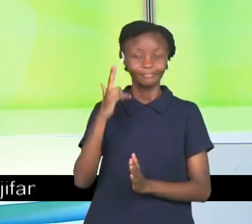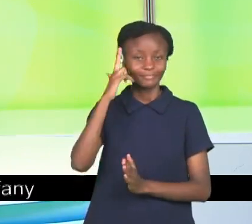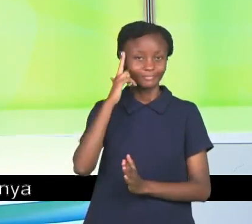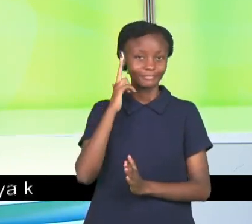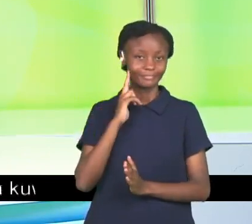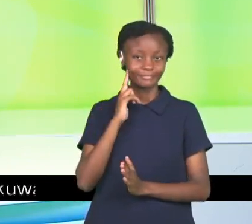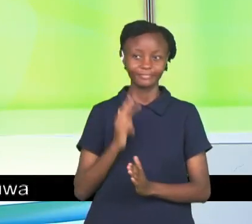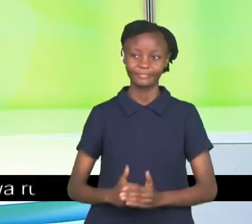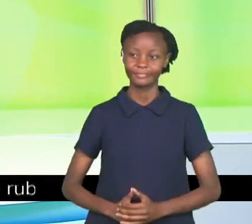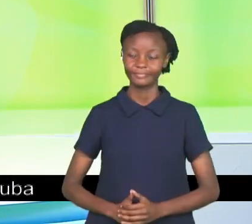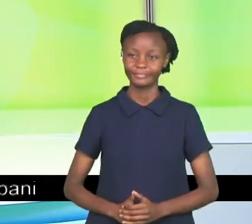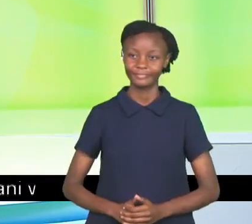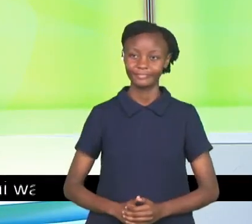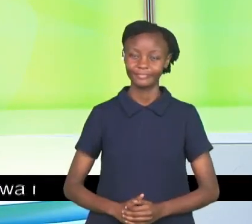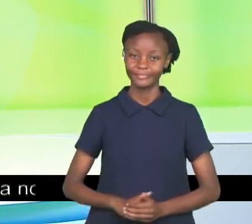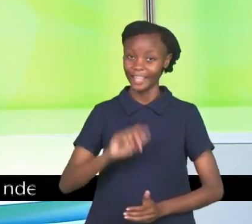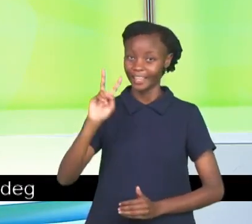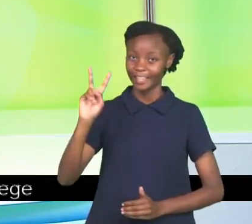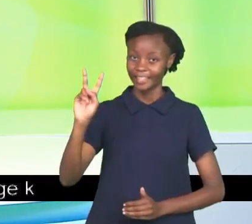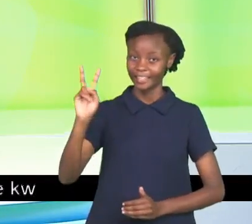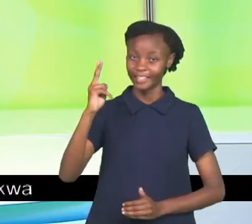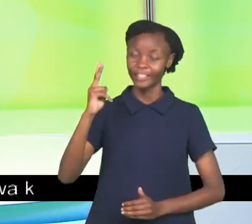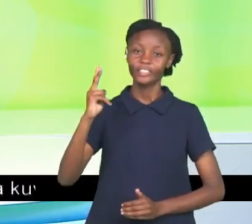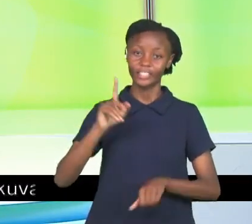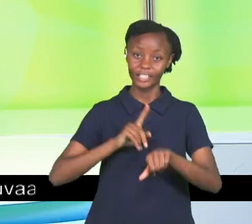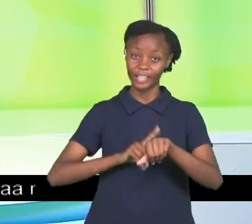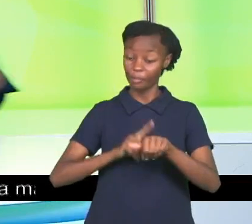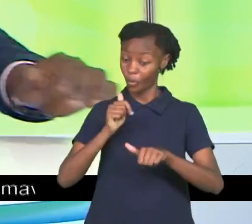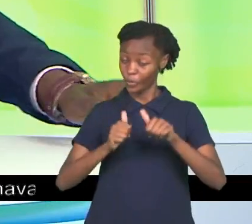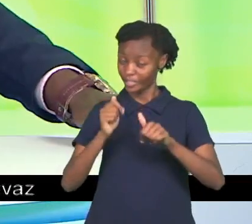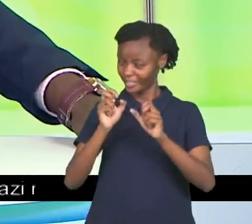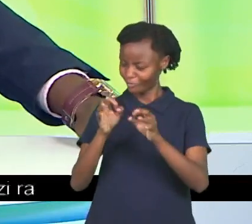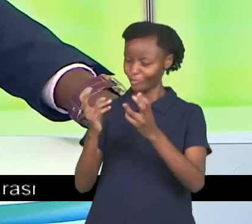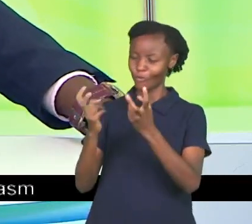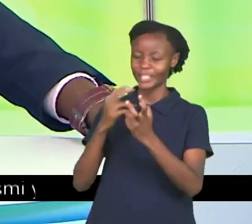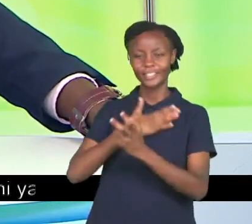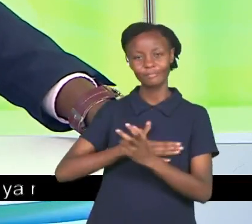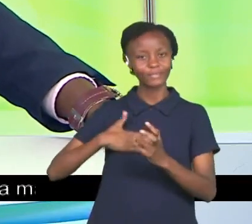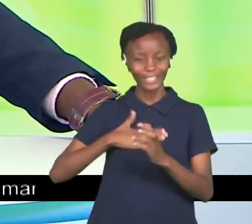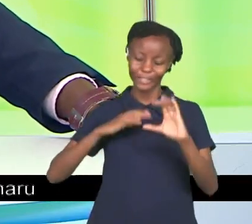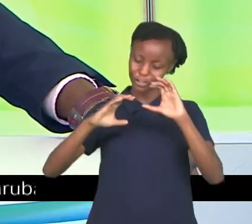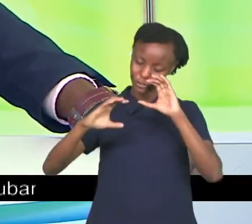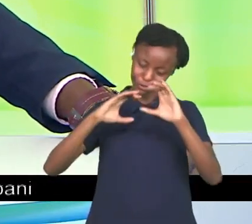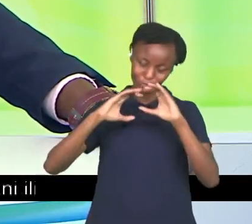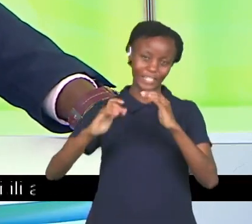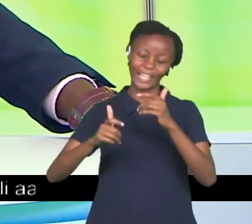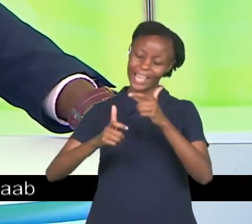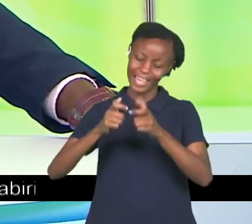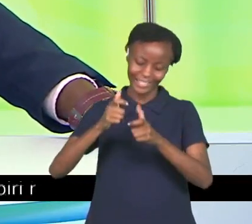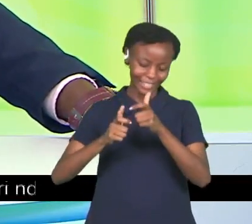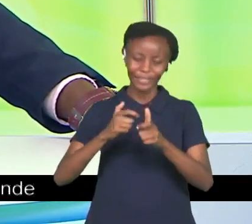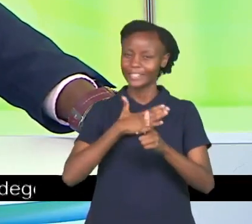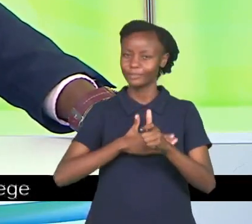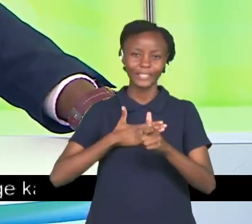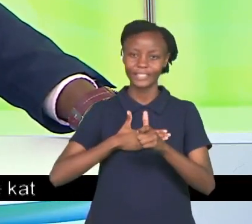Ni Tracy Dorcas, awamu ya pili ya matangazo. Kama kwa sasa unatazama, anza kusema nami kupitia njia yangu ya rafa ambayo wazi kabisa. Zungumza